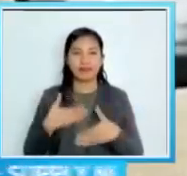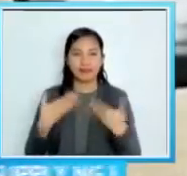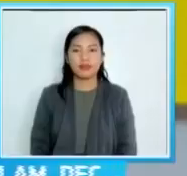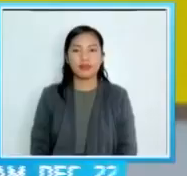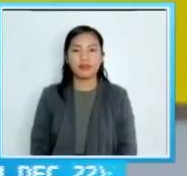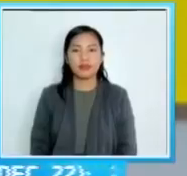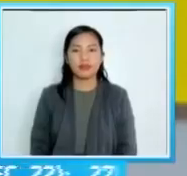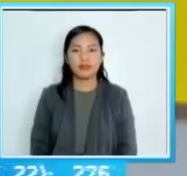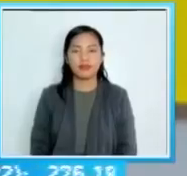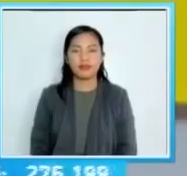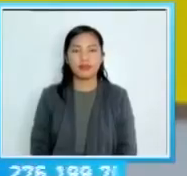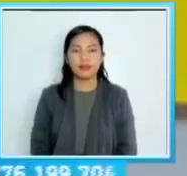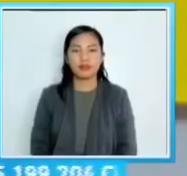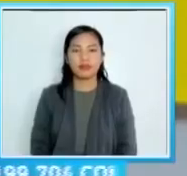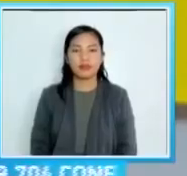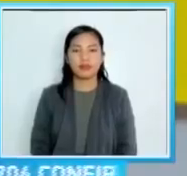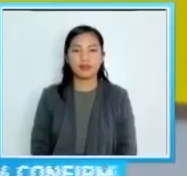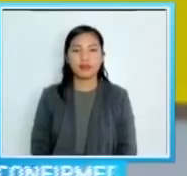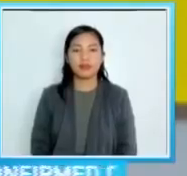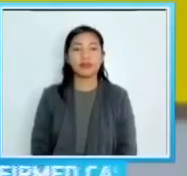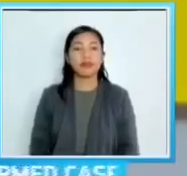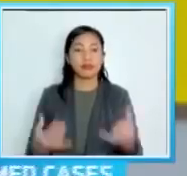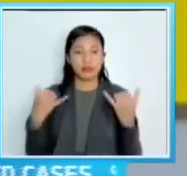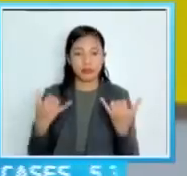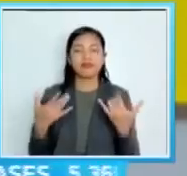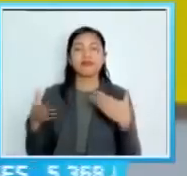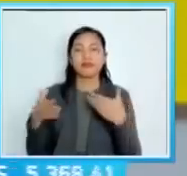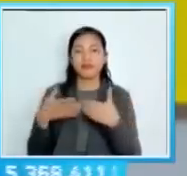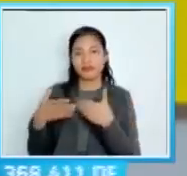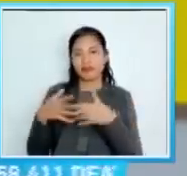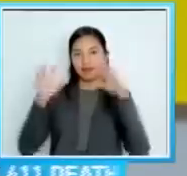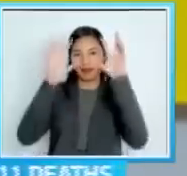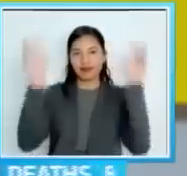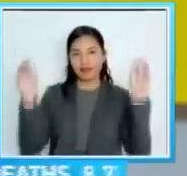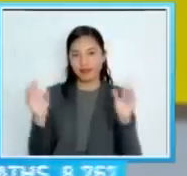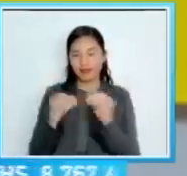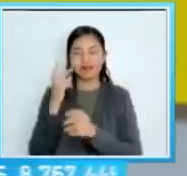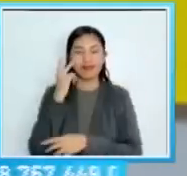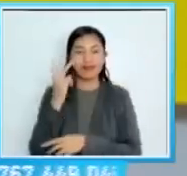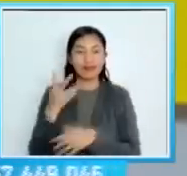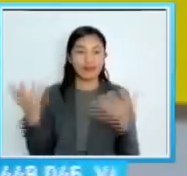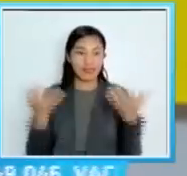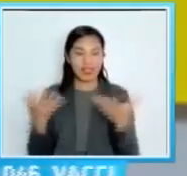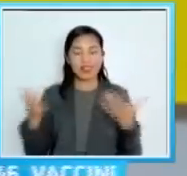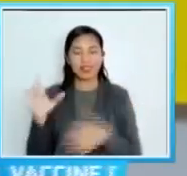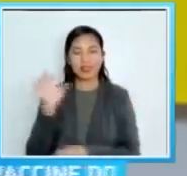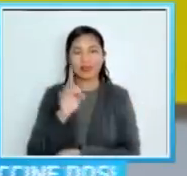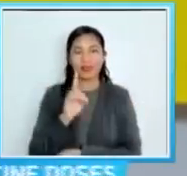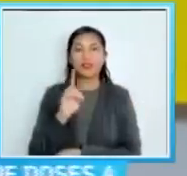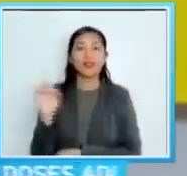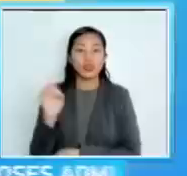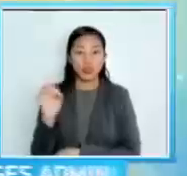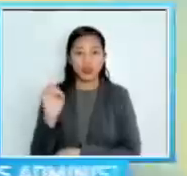News. Dama na po ang papalapit na Pasko sa Divisoria sa Maynila at may ulat on the spot mula po roon si Maris